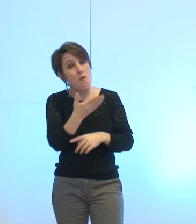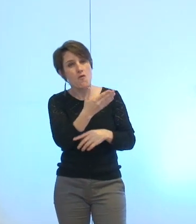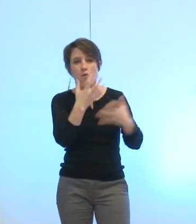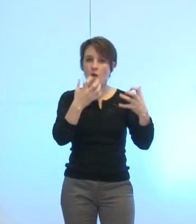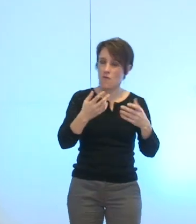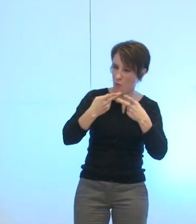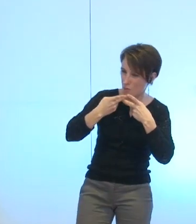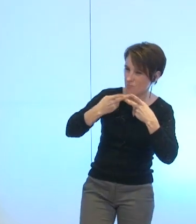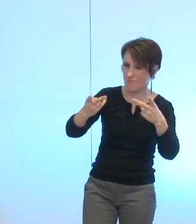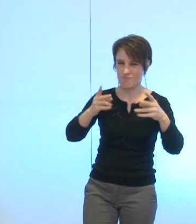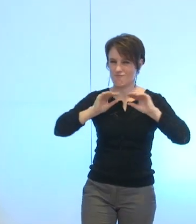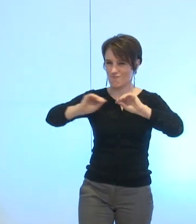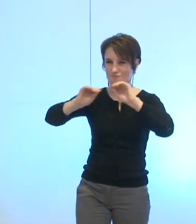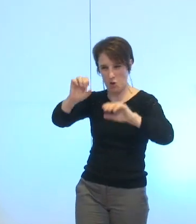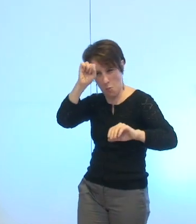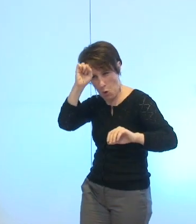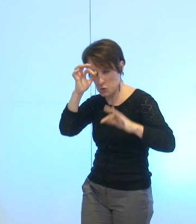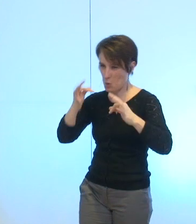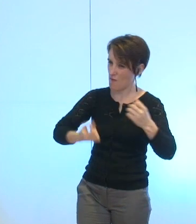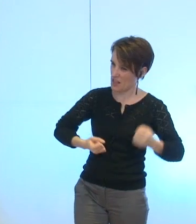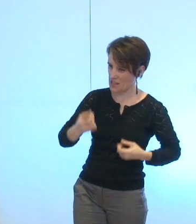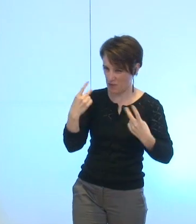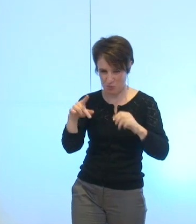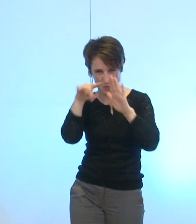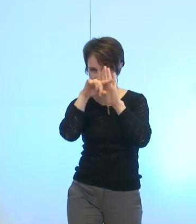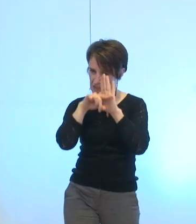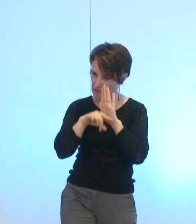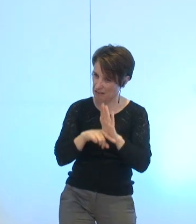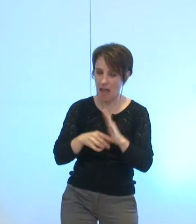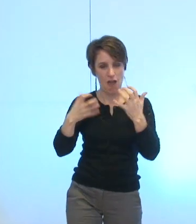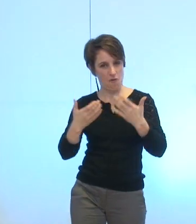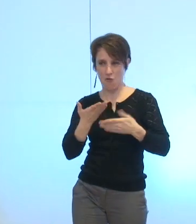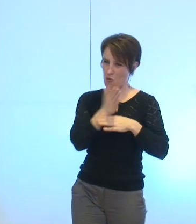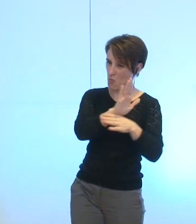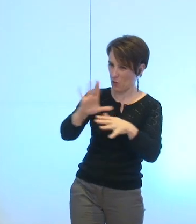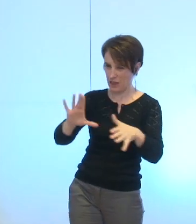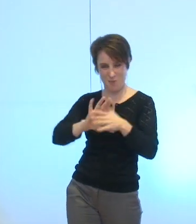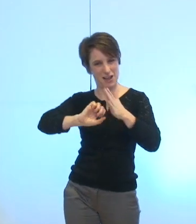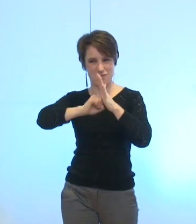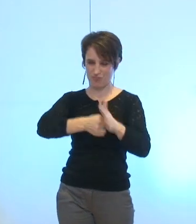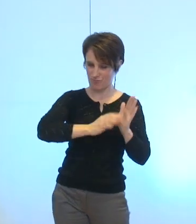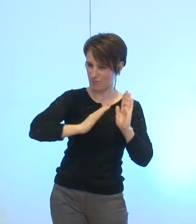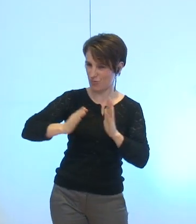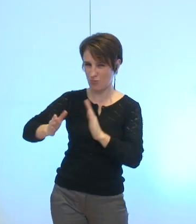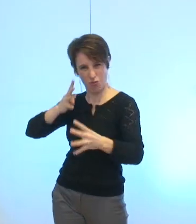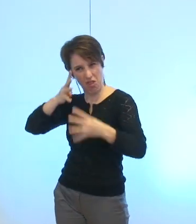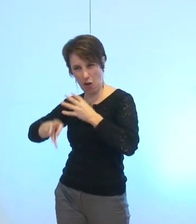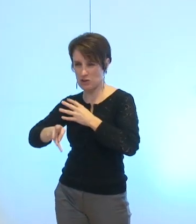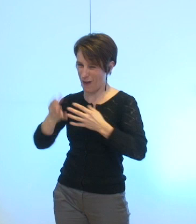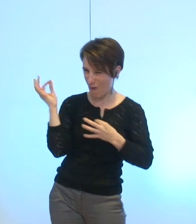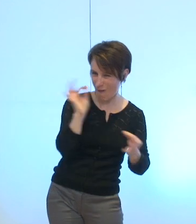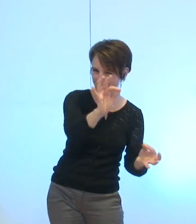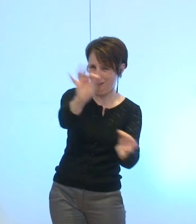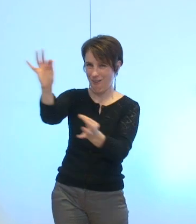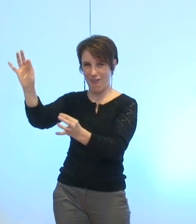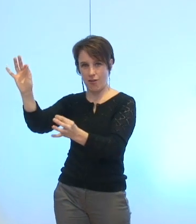et témoigner de votre volonté de rigueur et de transparence mais les éléments que je viens